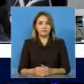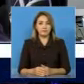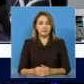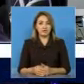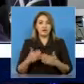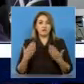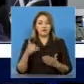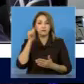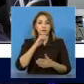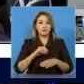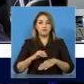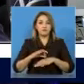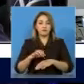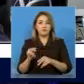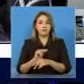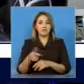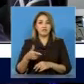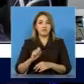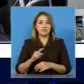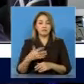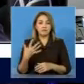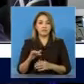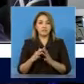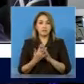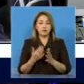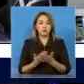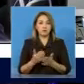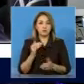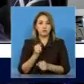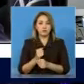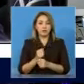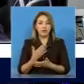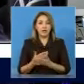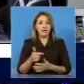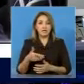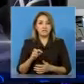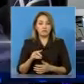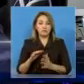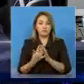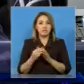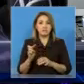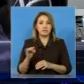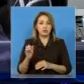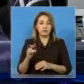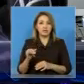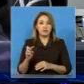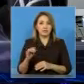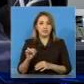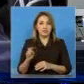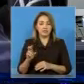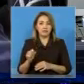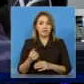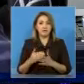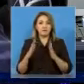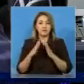В текущем году ведутся работы по газификации 5 населенных пунктов. Уже идет прокладка газопровода в села Сарыхобда и Болгарка. В